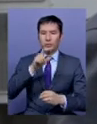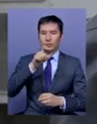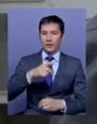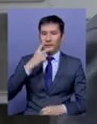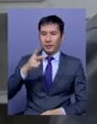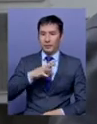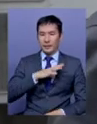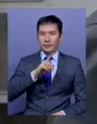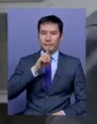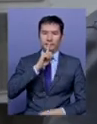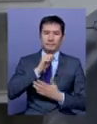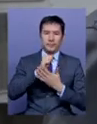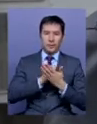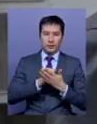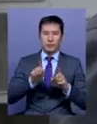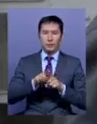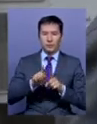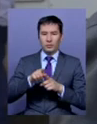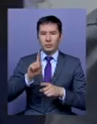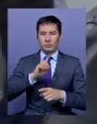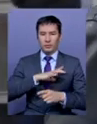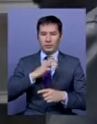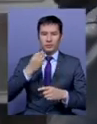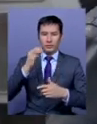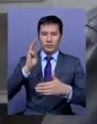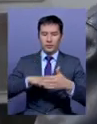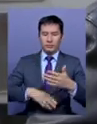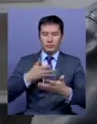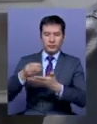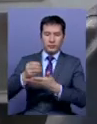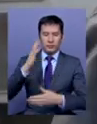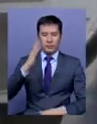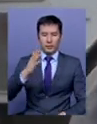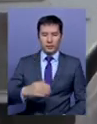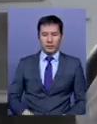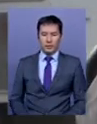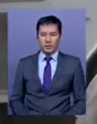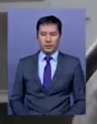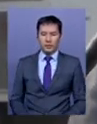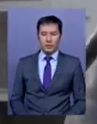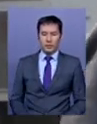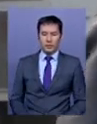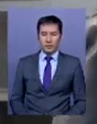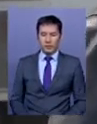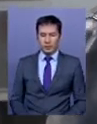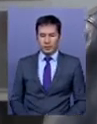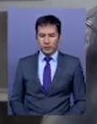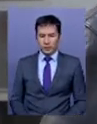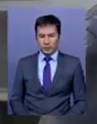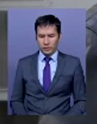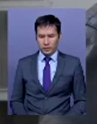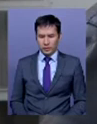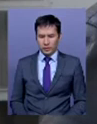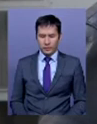үкімді алғаннан кейін көреміз. Басқа айып бойынша осында әскери бөліміне қатысы бар деген жерде сот толық